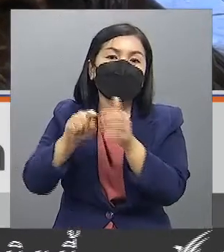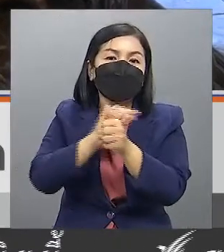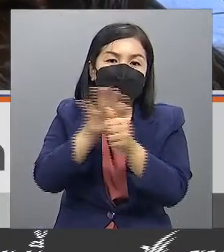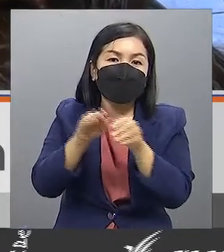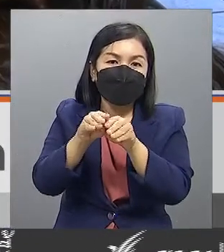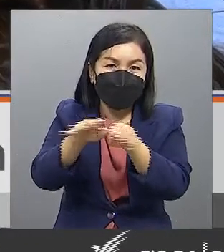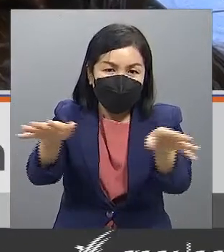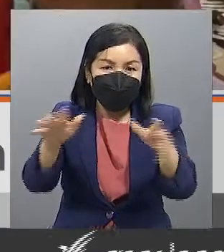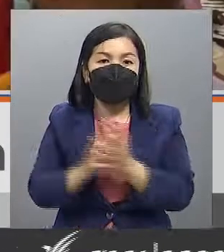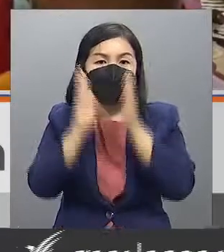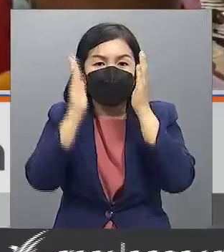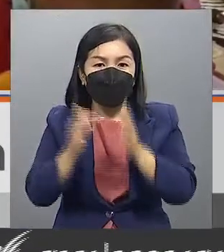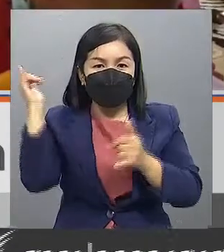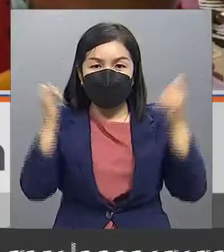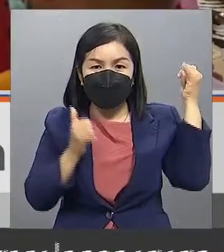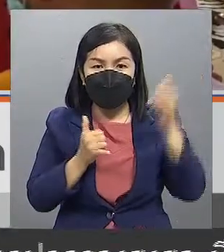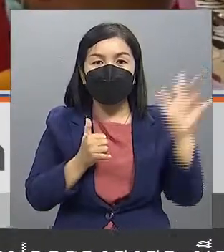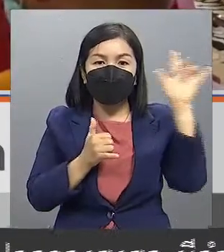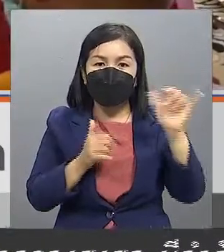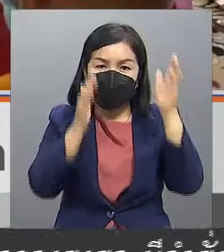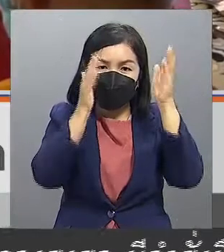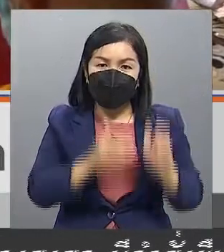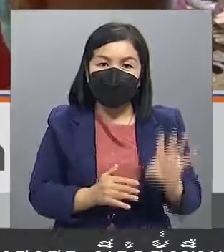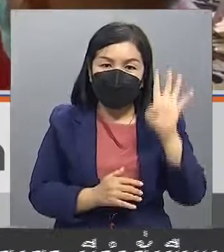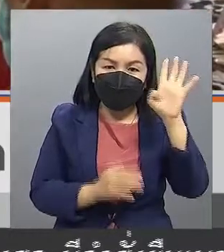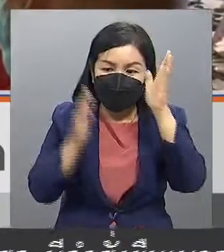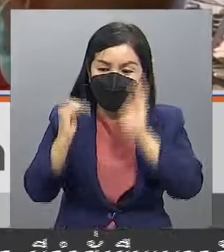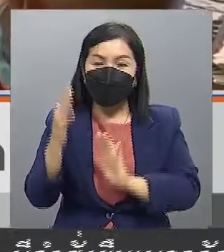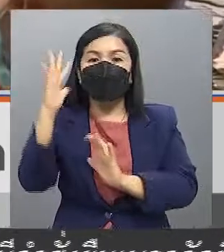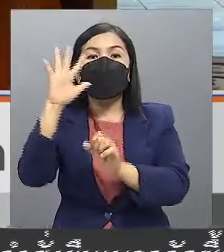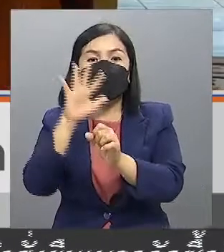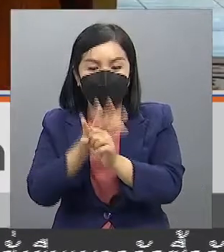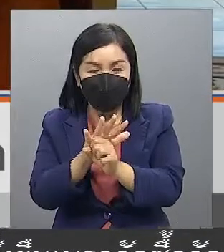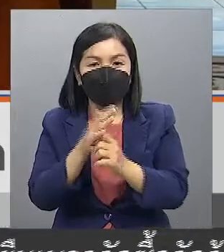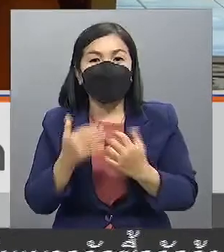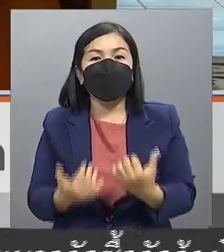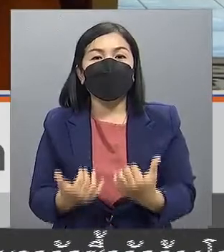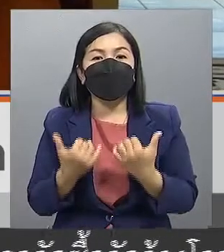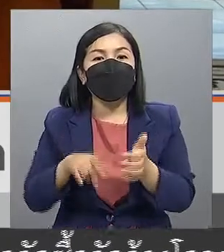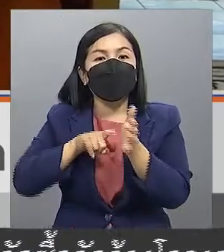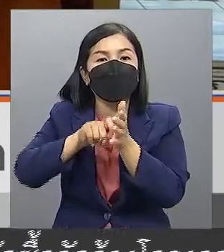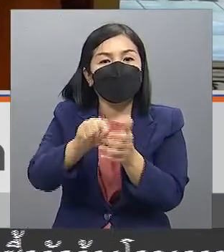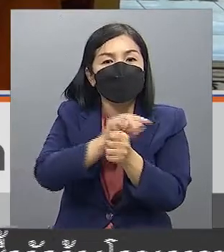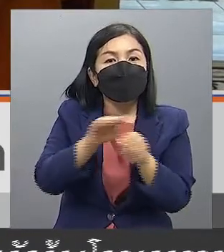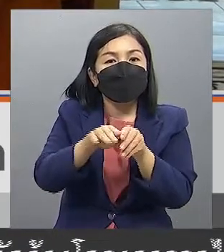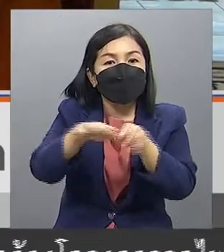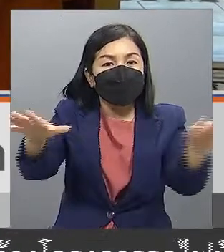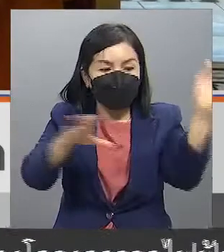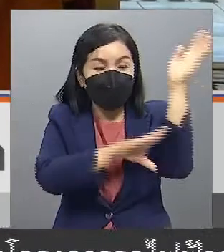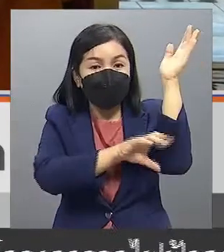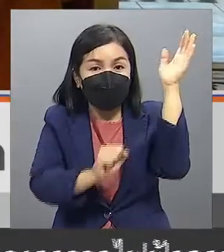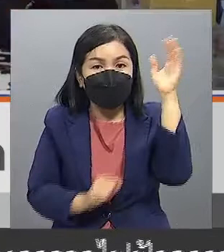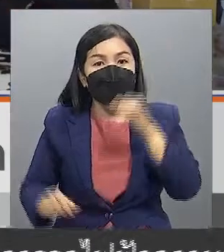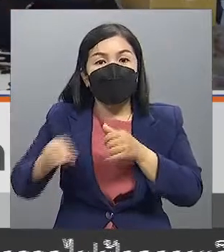านก็มีเพียงญาติ 4-5 คนเท่านั้นค่ะสำหรับการแพร่ระบาดในจังหวัดสงขลามีผู้ติดเชื้อเพิ่มขึ้นต่อเนื่องนะคะ